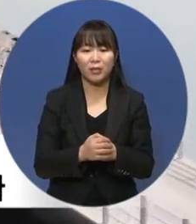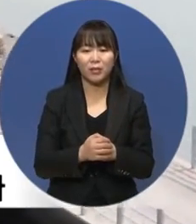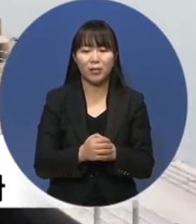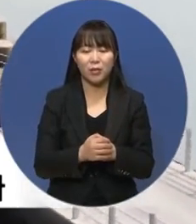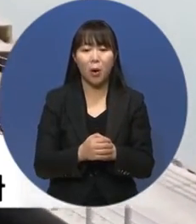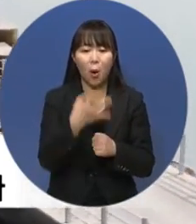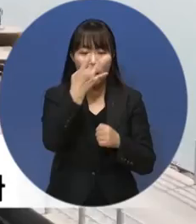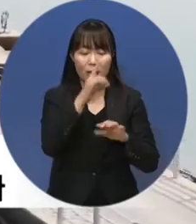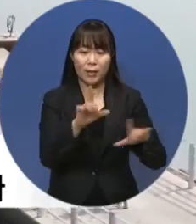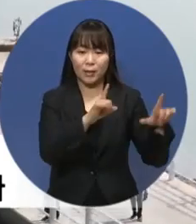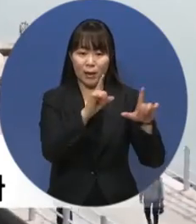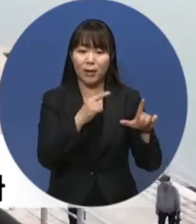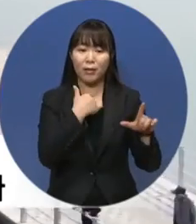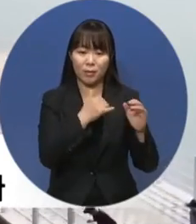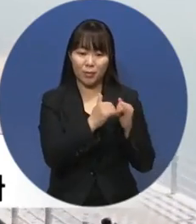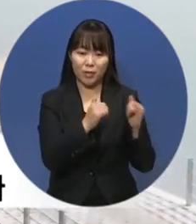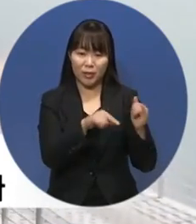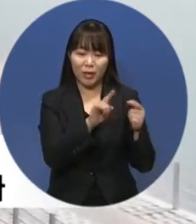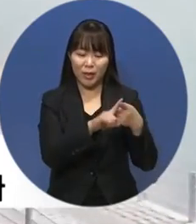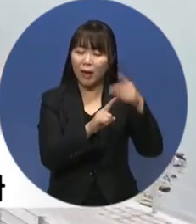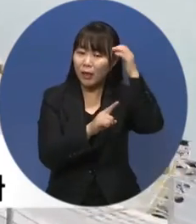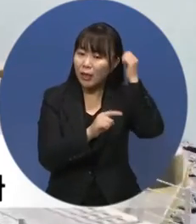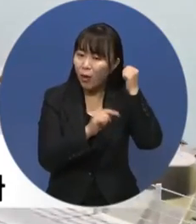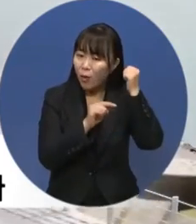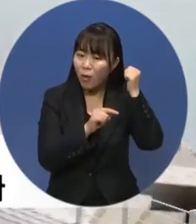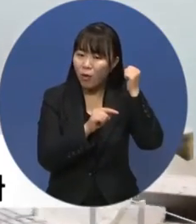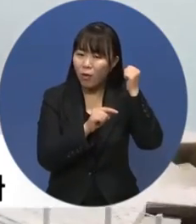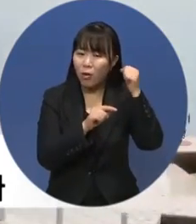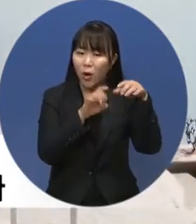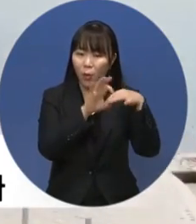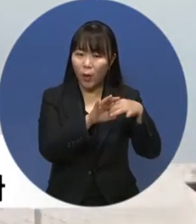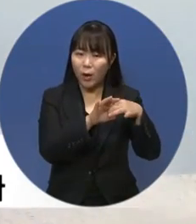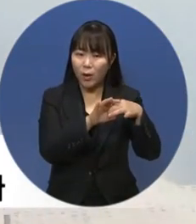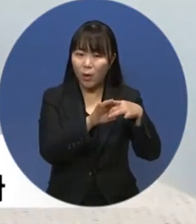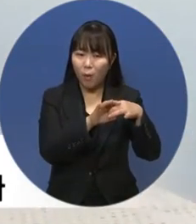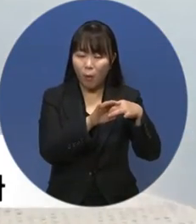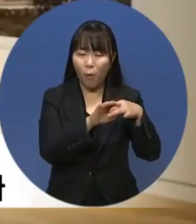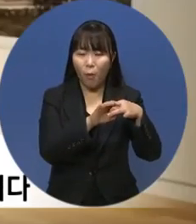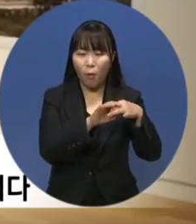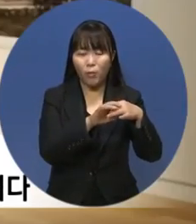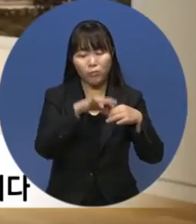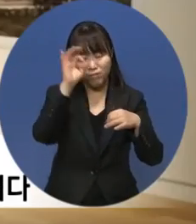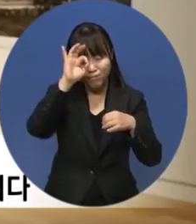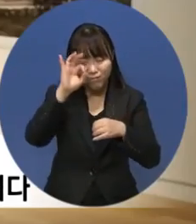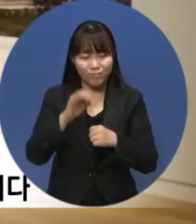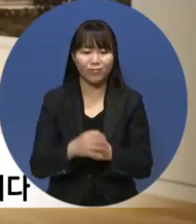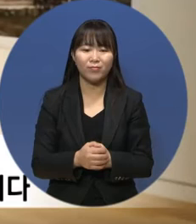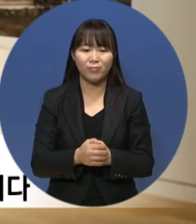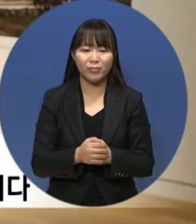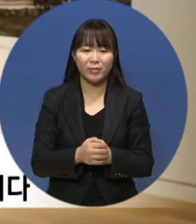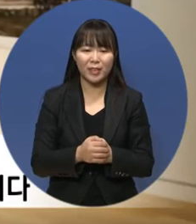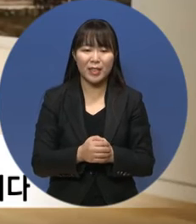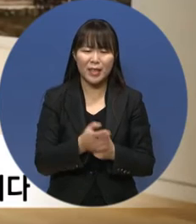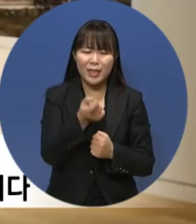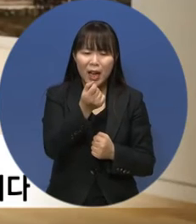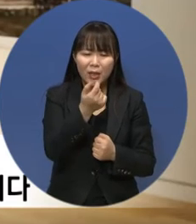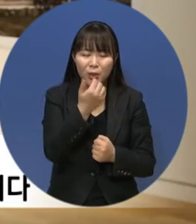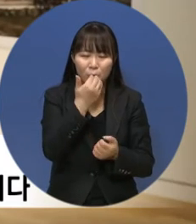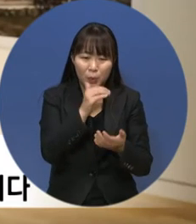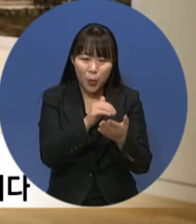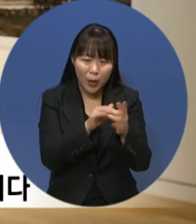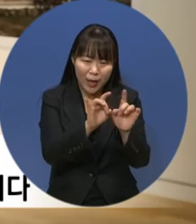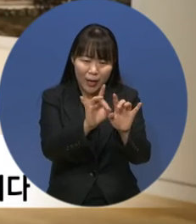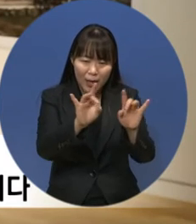원주민들 본 주민들에 대한 기억들 이제 그것들에 대해 리서치 하기로 했습니다 심지어는 작은 돌 돌